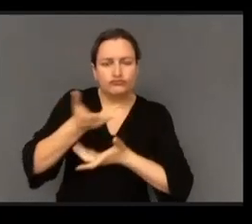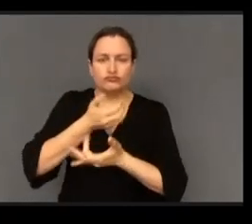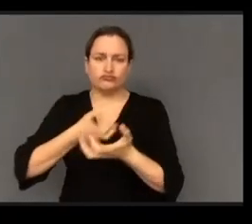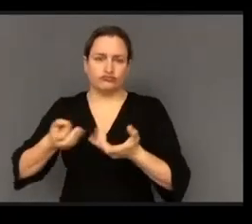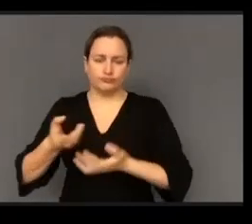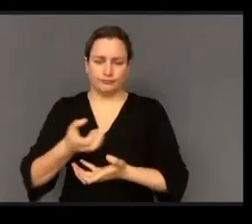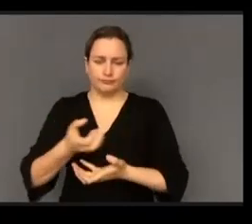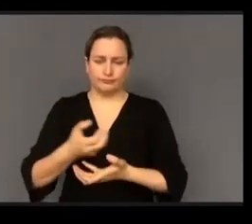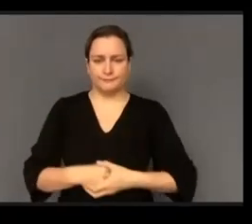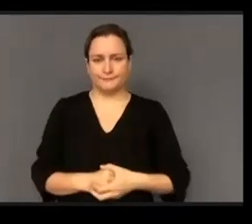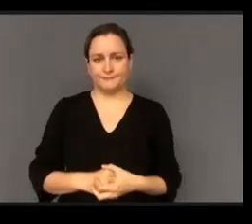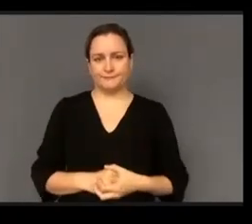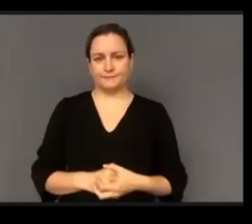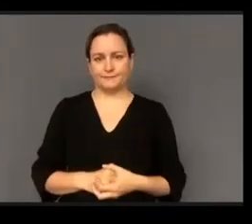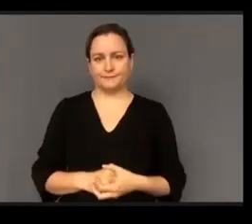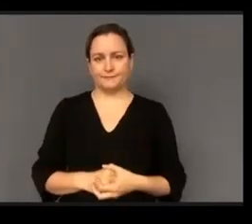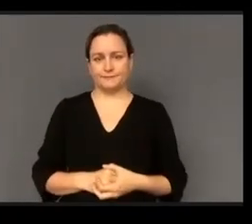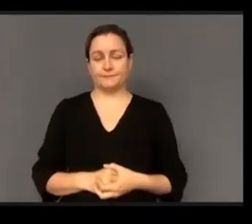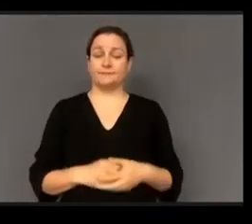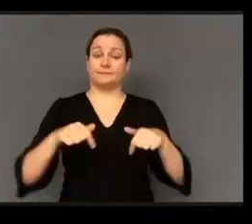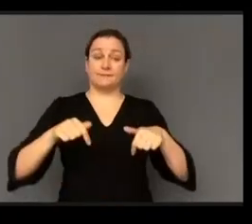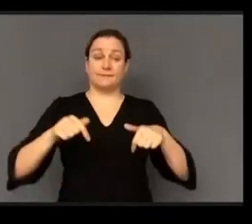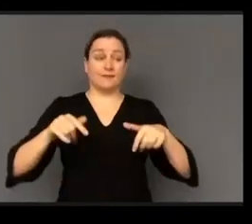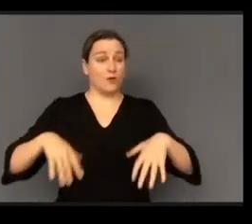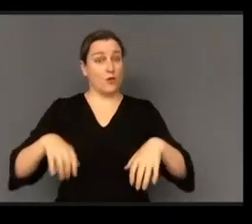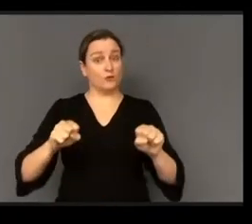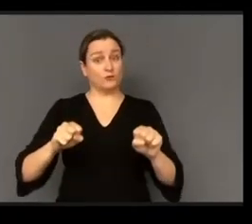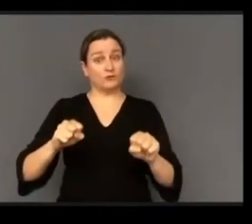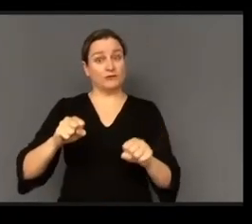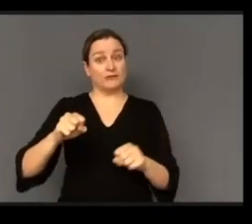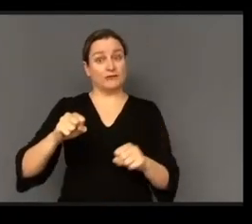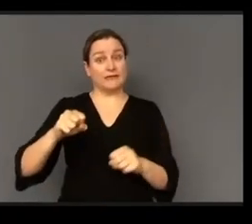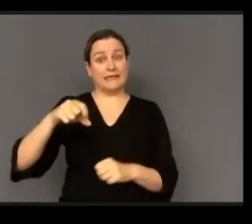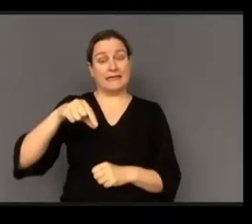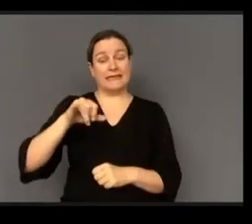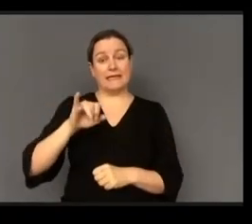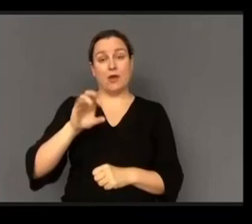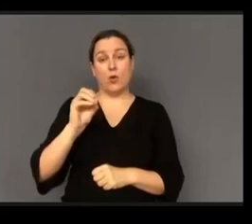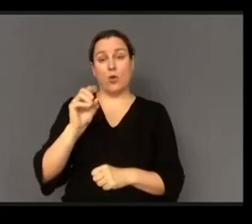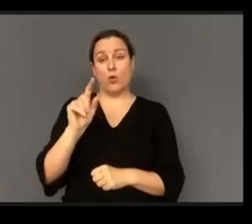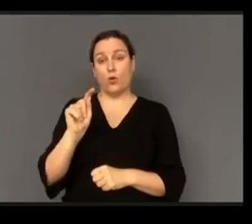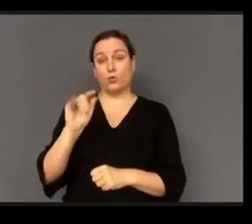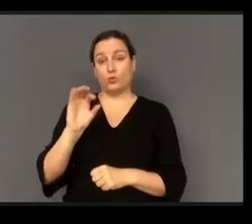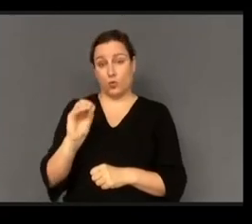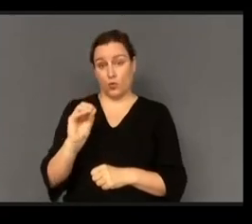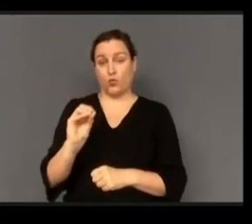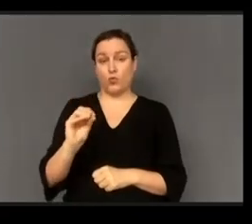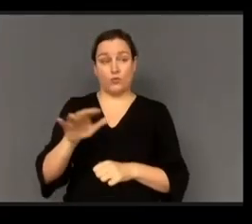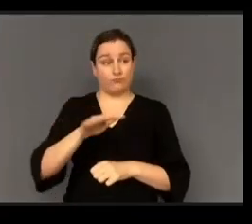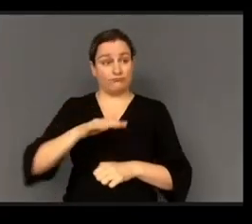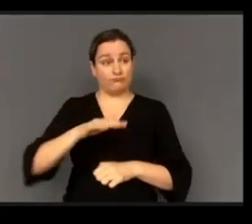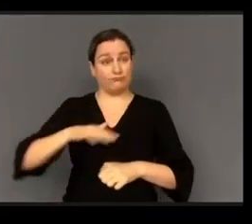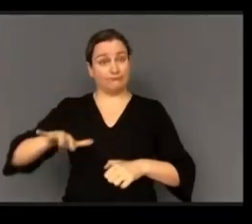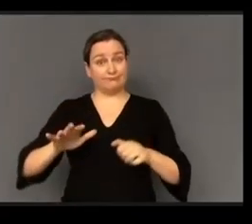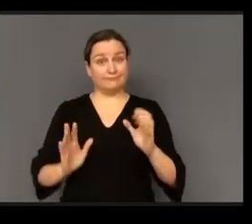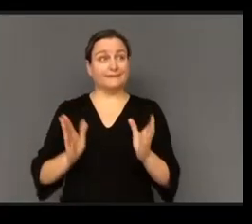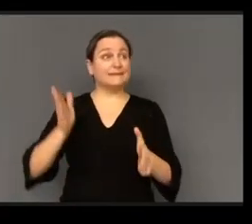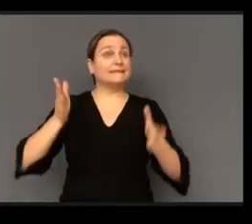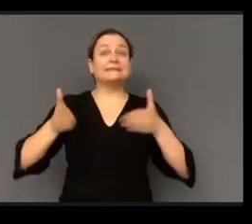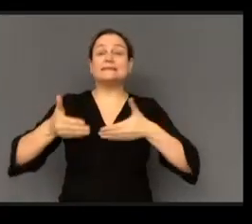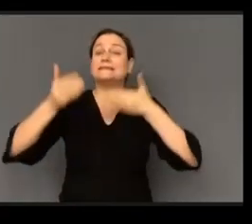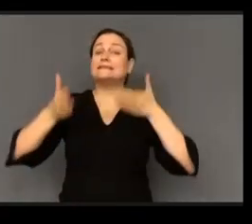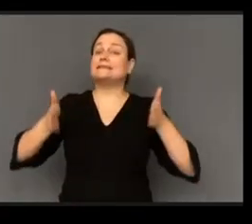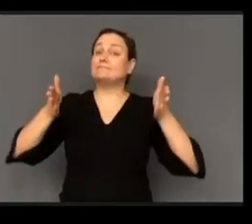最后一点同样重要，我们这次的东道主城市京都拥有悠久的历史